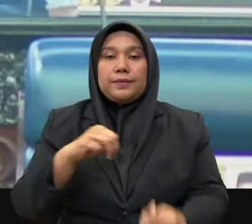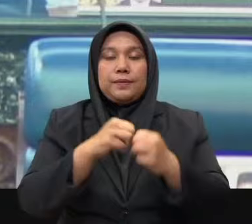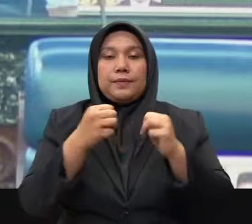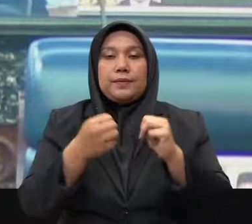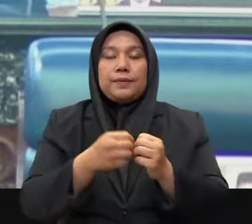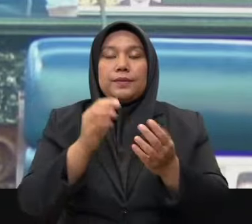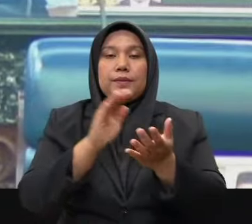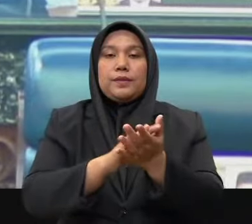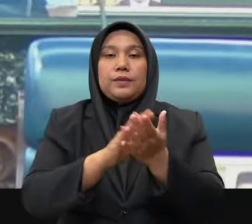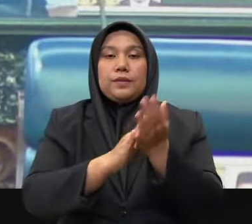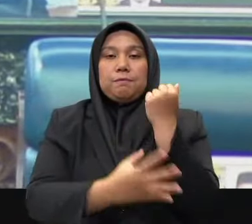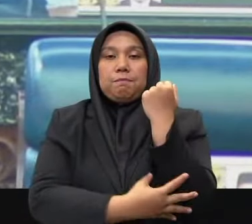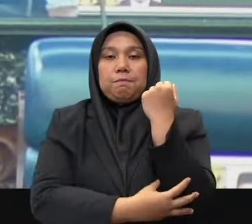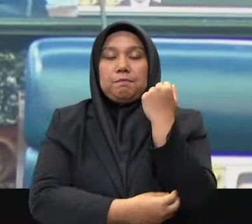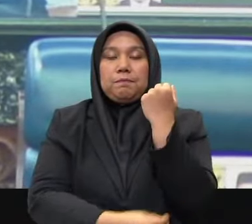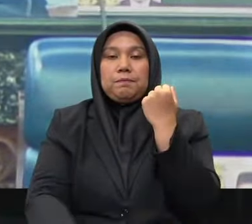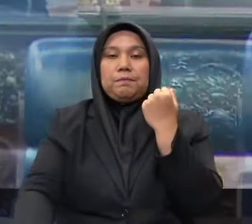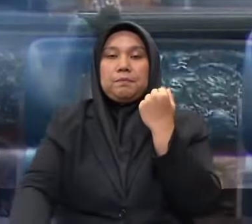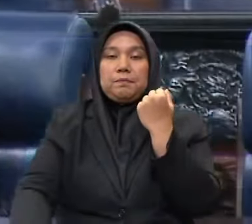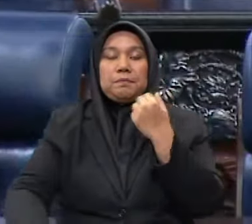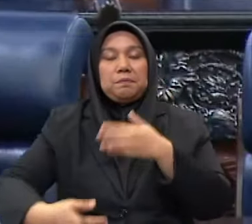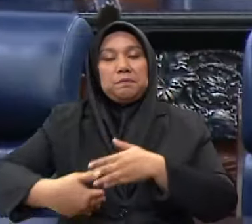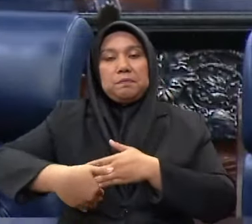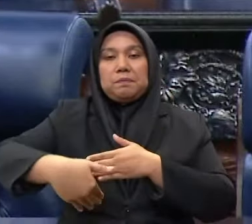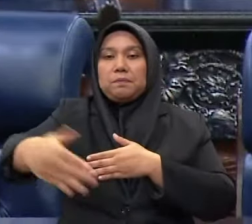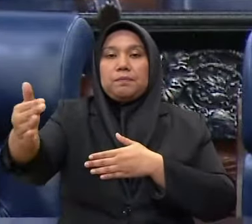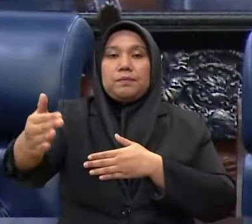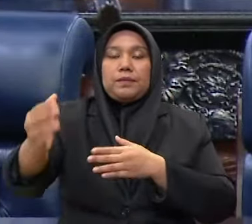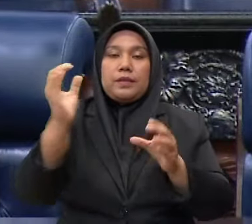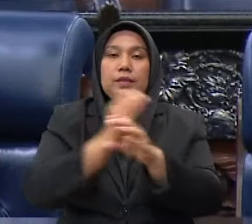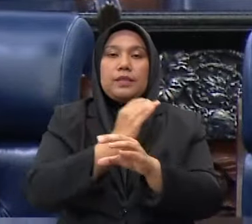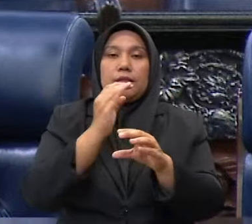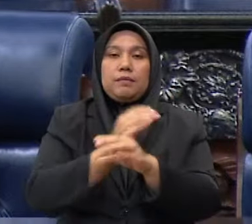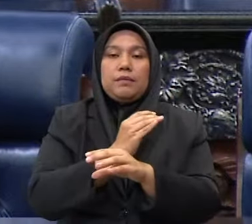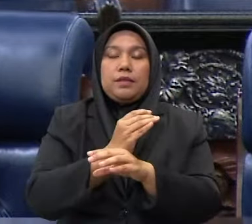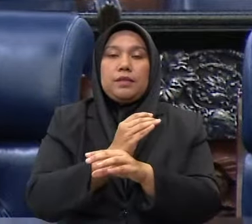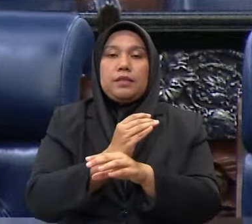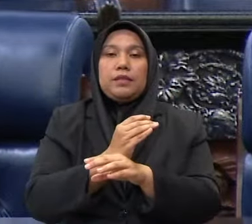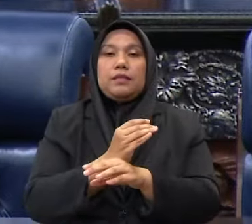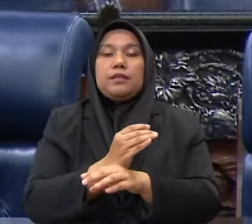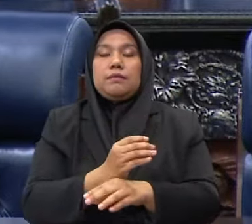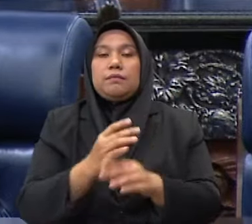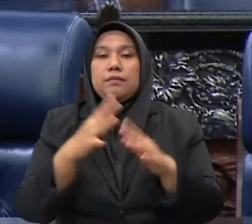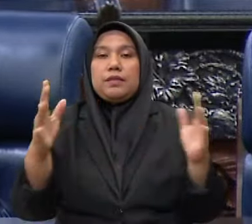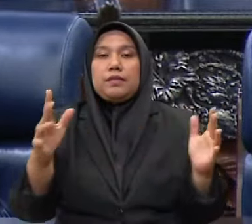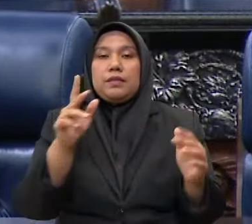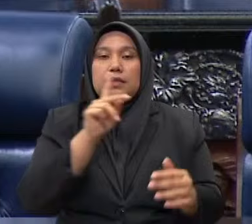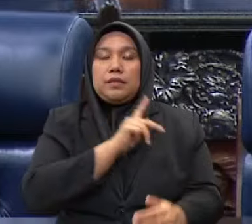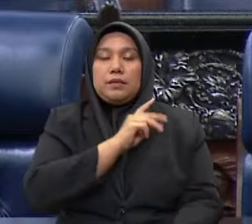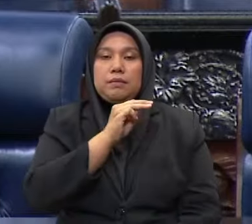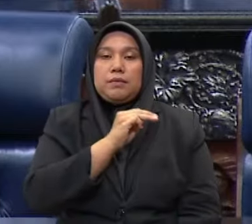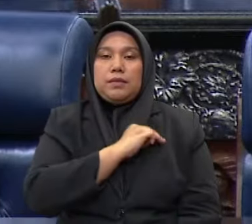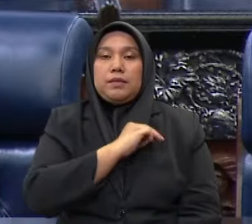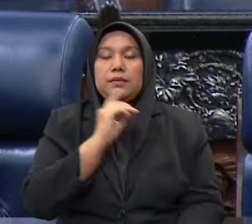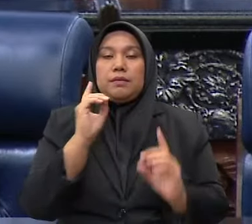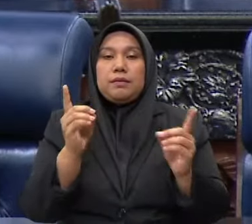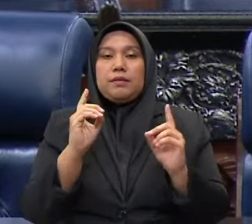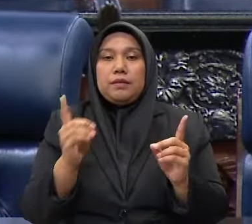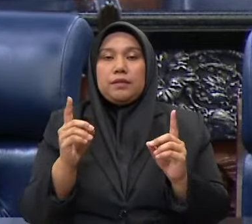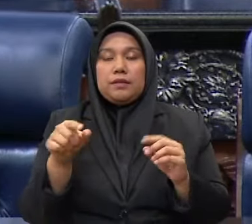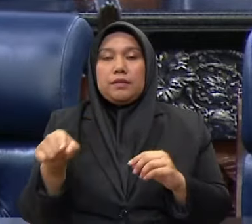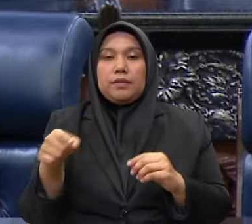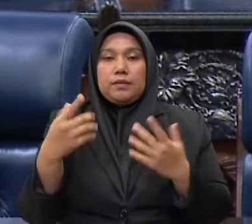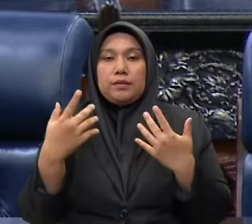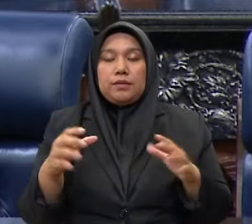Malaysia sudah berlanjutan sekian lama dan ini cabaran paling besar di pihak Kementerian Pendidikan pihak pac telah pun membuat preding